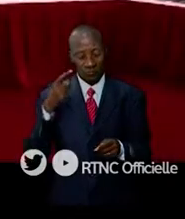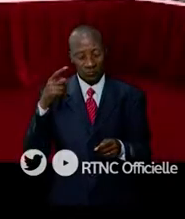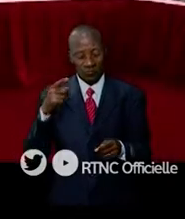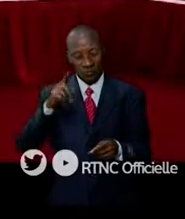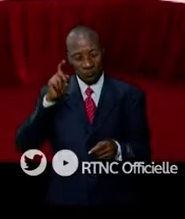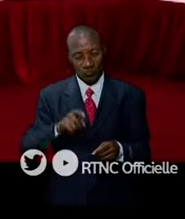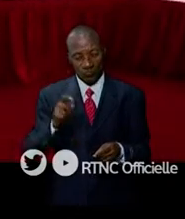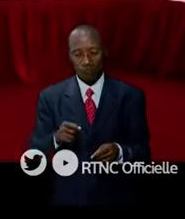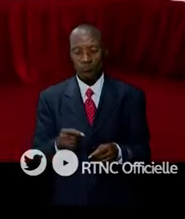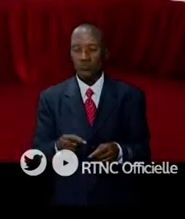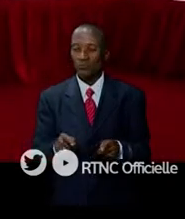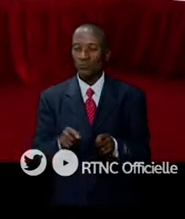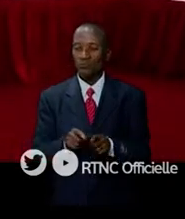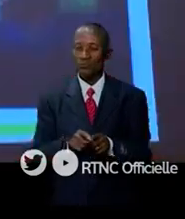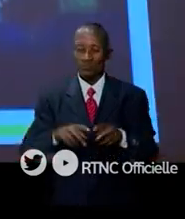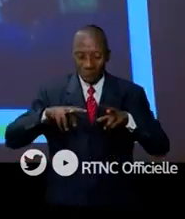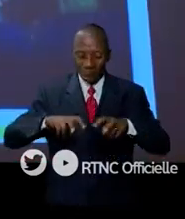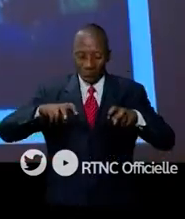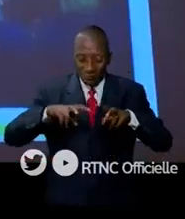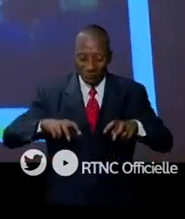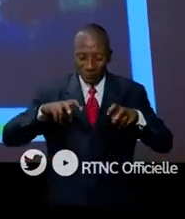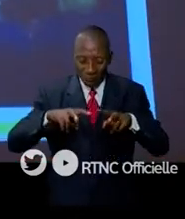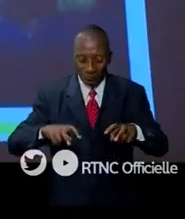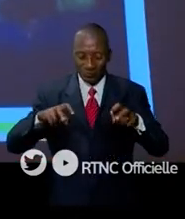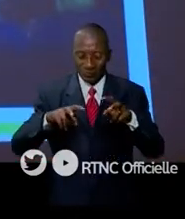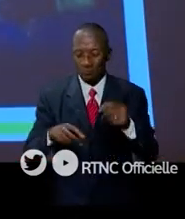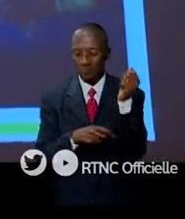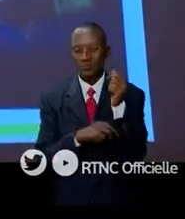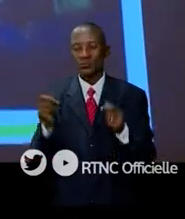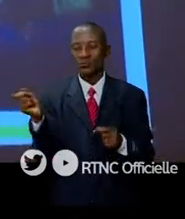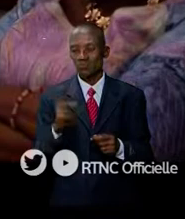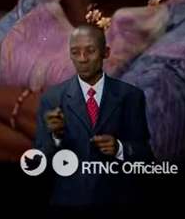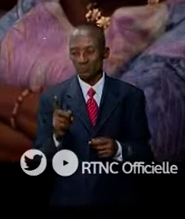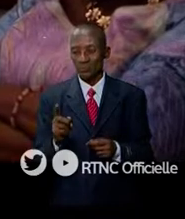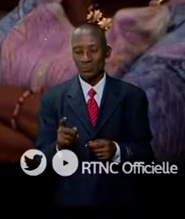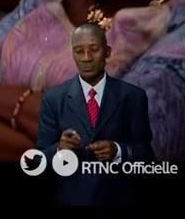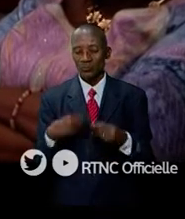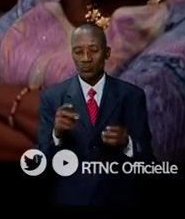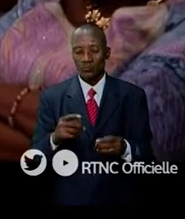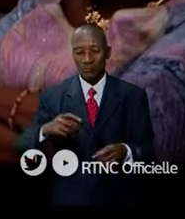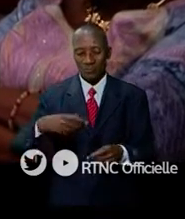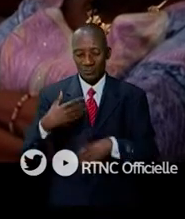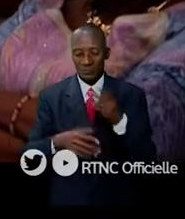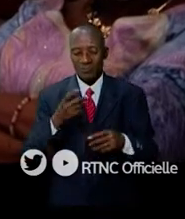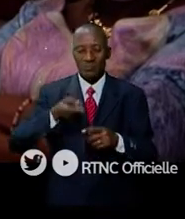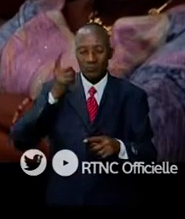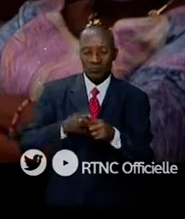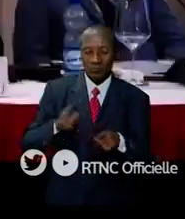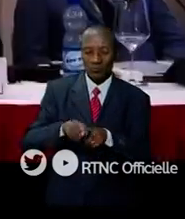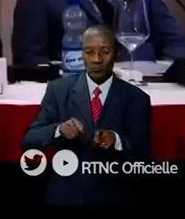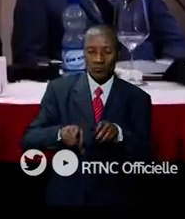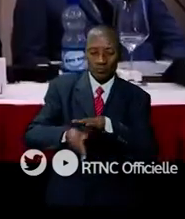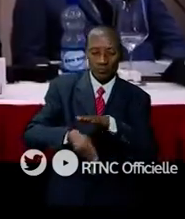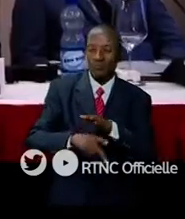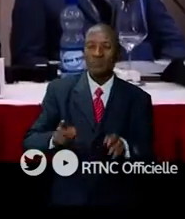Ensemble, dénonçons la traite des êtres humains. » L'Agence pour la prévention et la lutte contre la traite de personnes a profité de cette